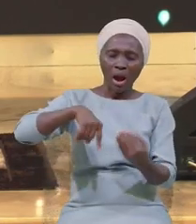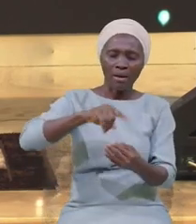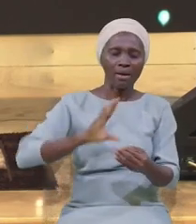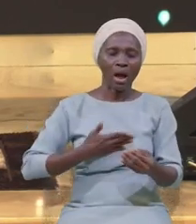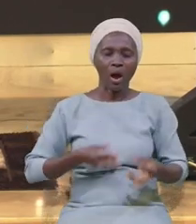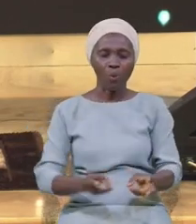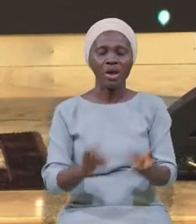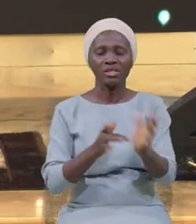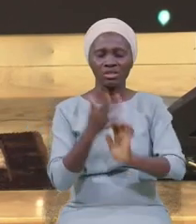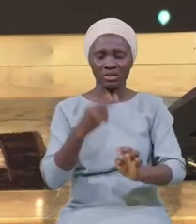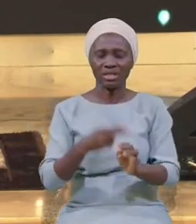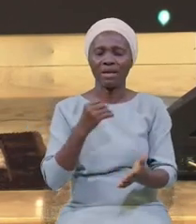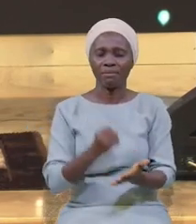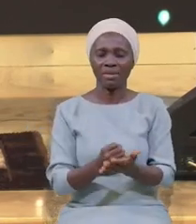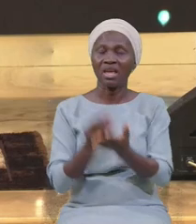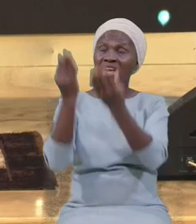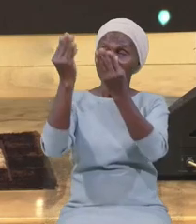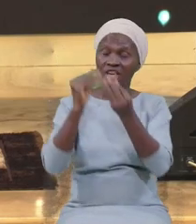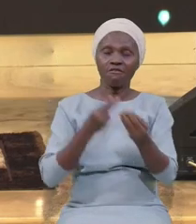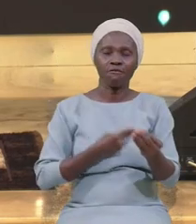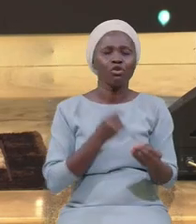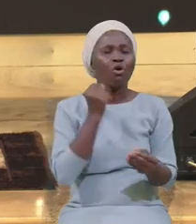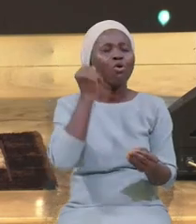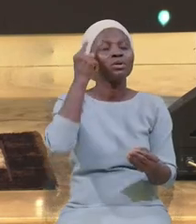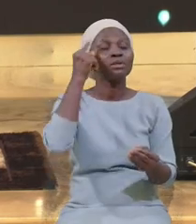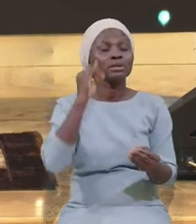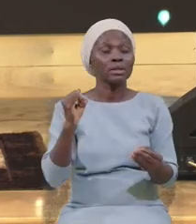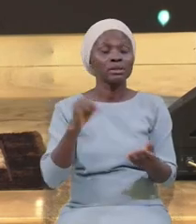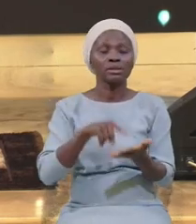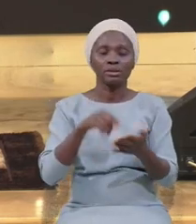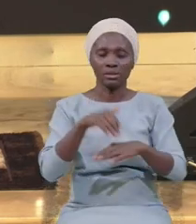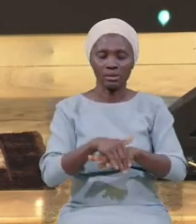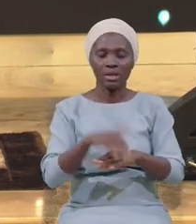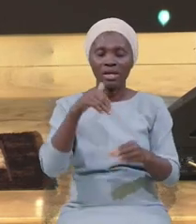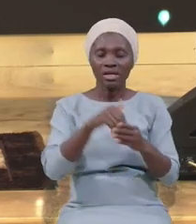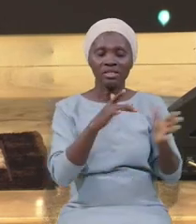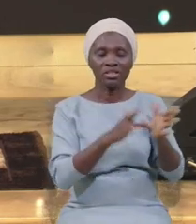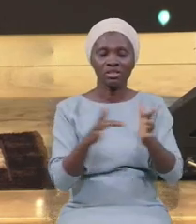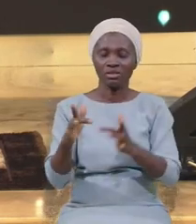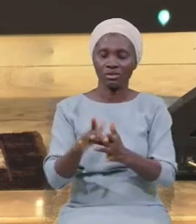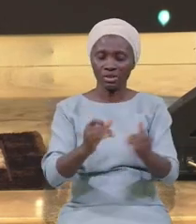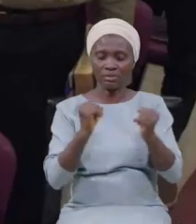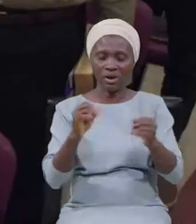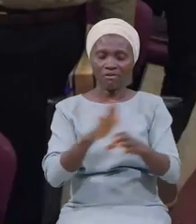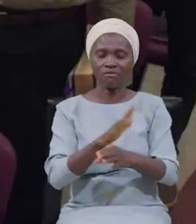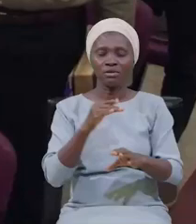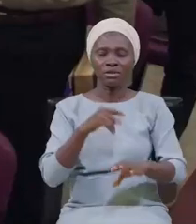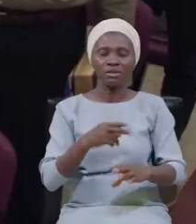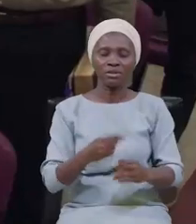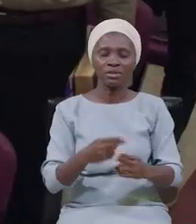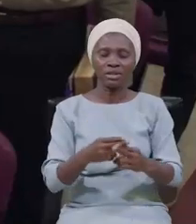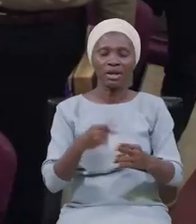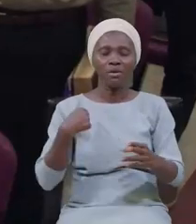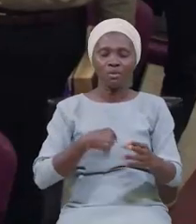Jésus-Christ. Donne-nous la compréhension ce soir. Au nom puissant de Jésus, nous